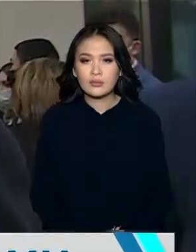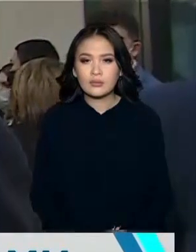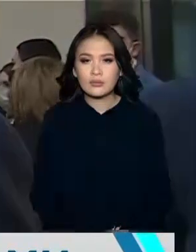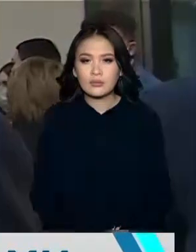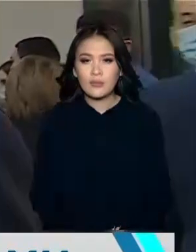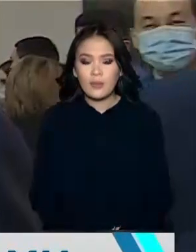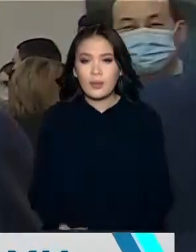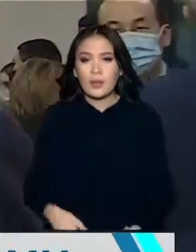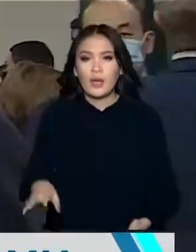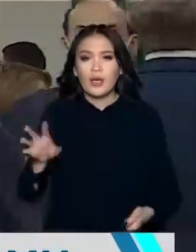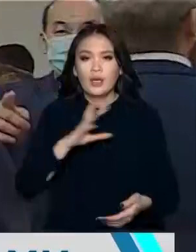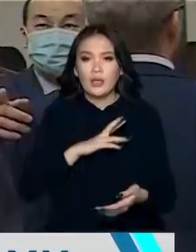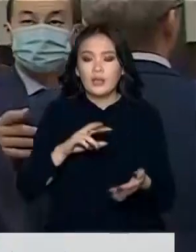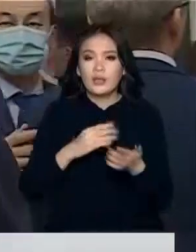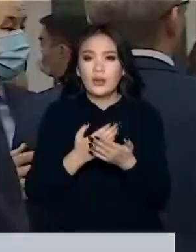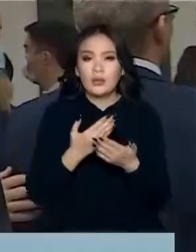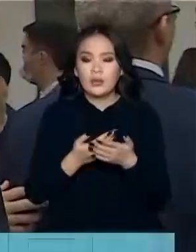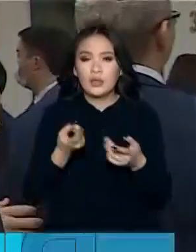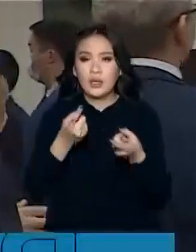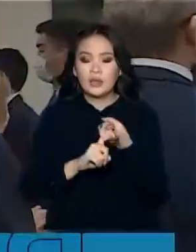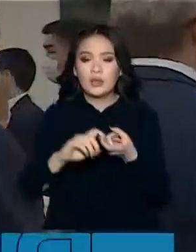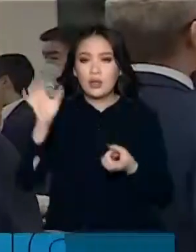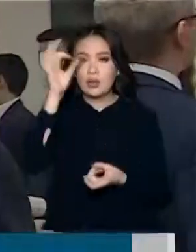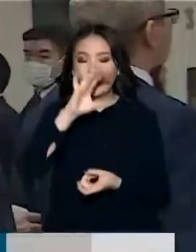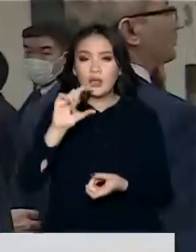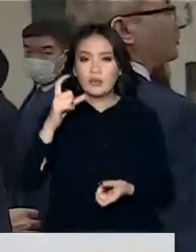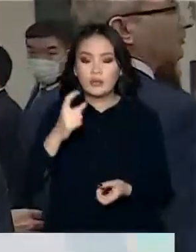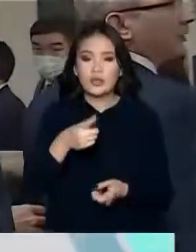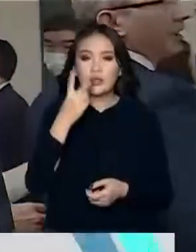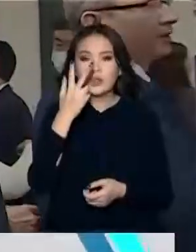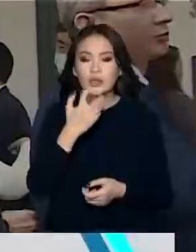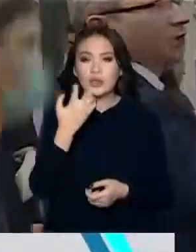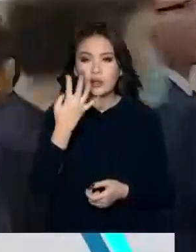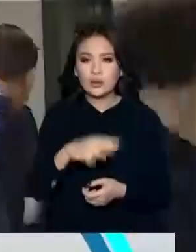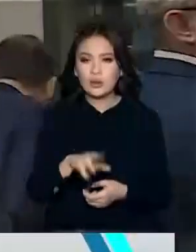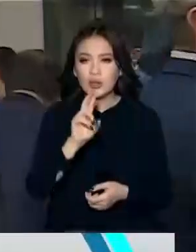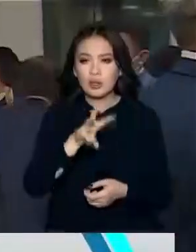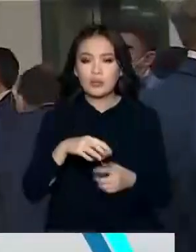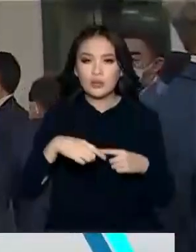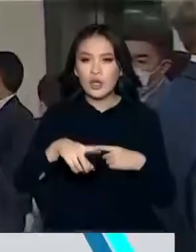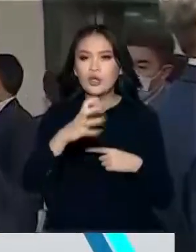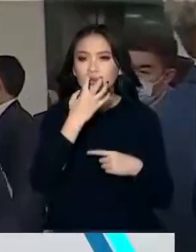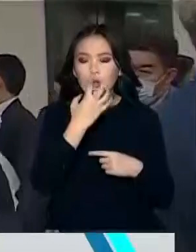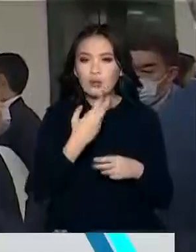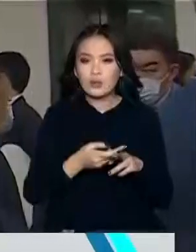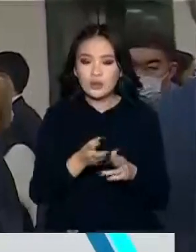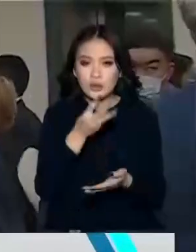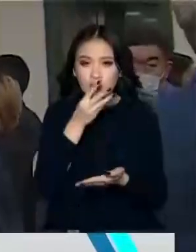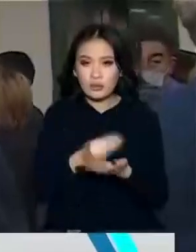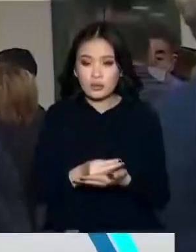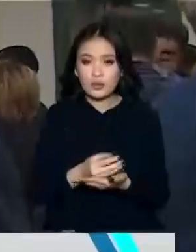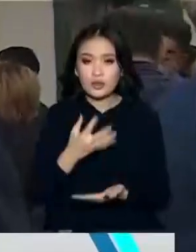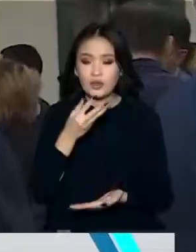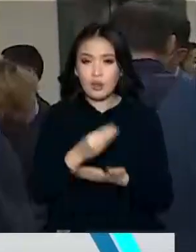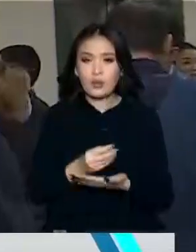Что касается города Экибастуза, конкретно города Экибастуза, 340 километров тепловых сетей находится в собственности